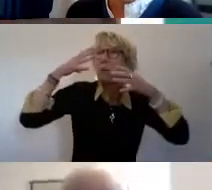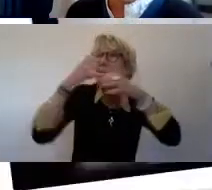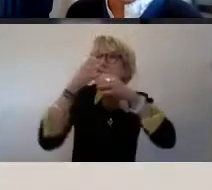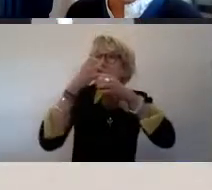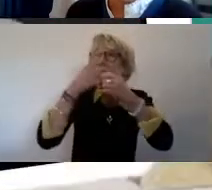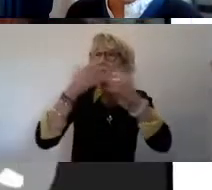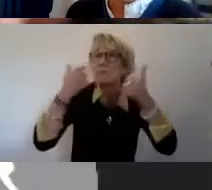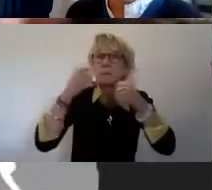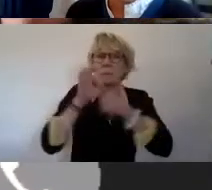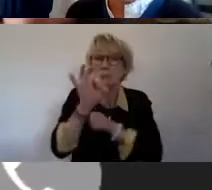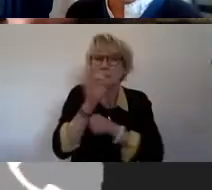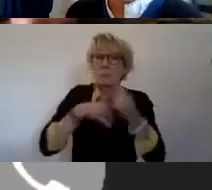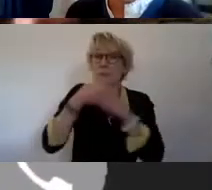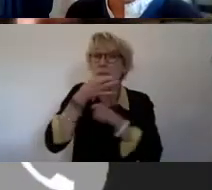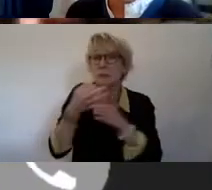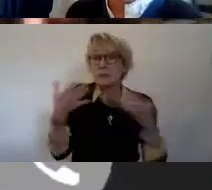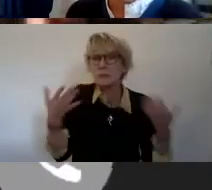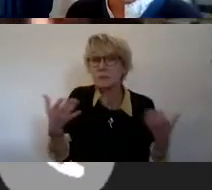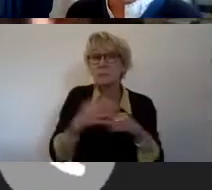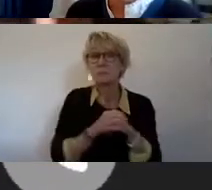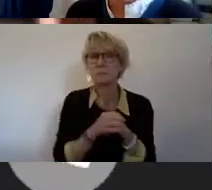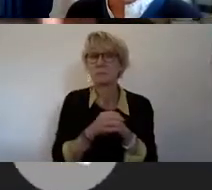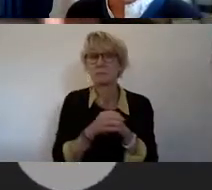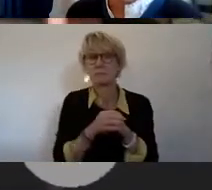beaucoup de poésie dans ce confinement au bac.